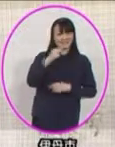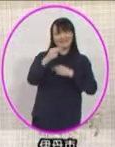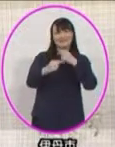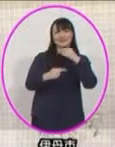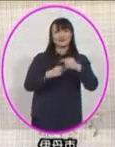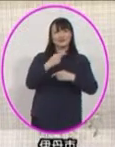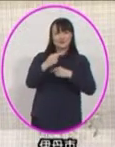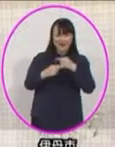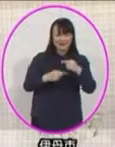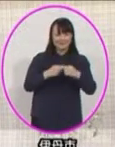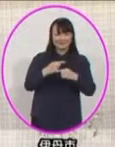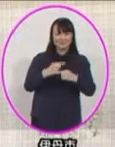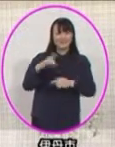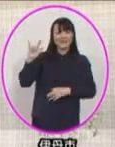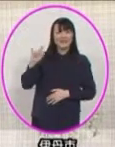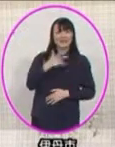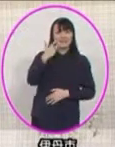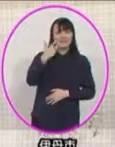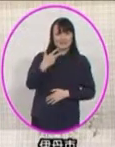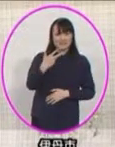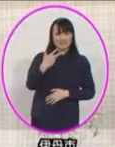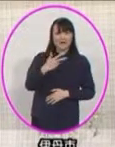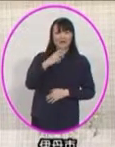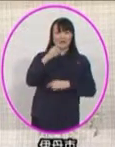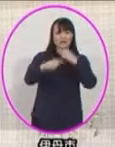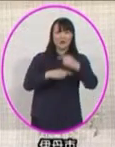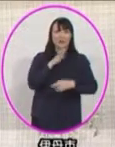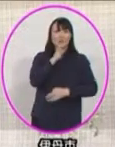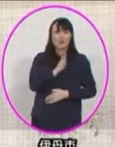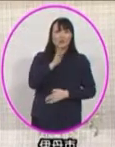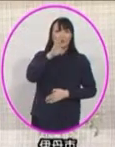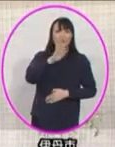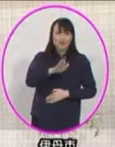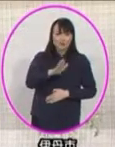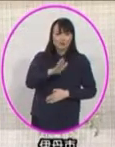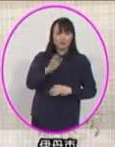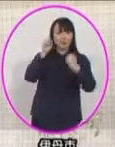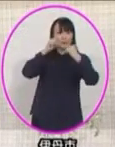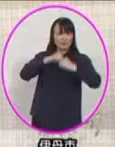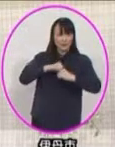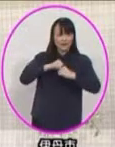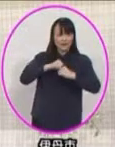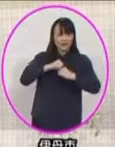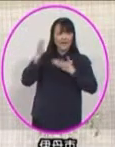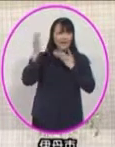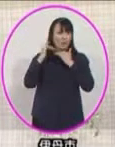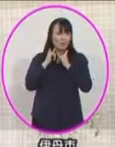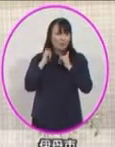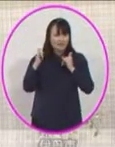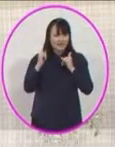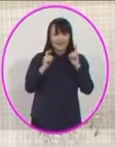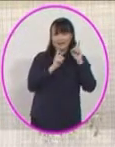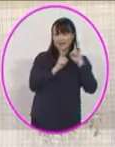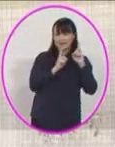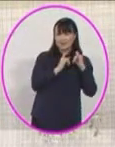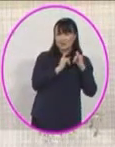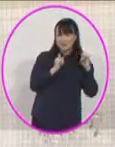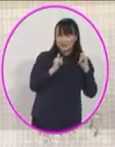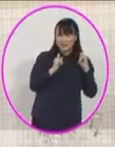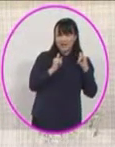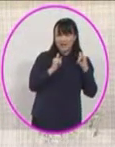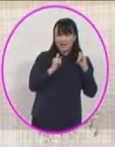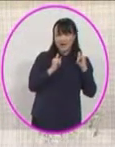手話伊丹市では手話を言語として認め聞こえる人も聞こえない人もお互いに